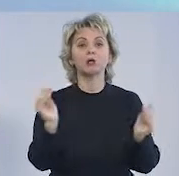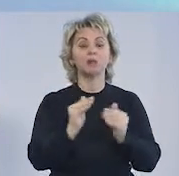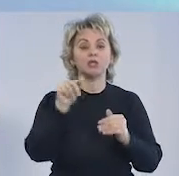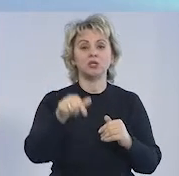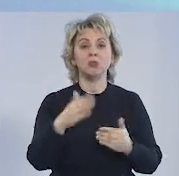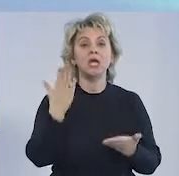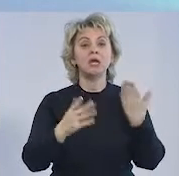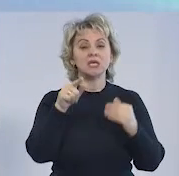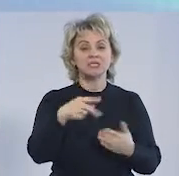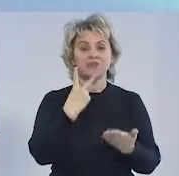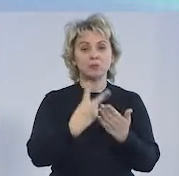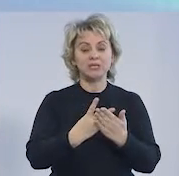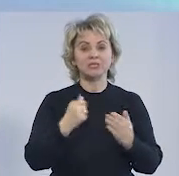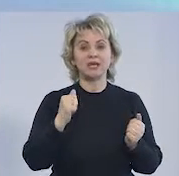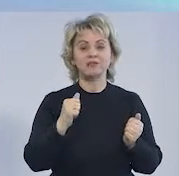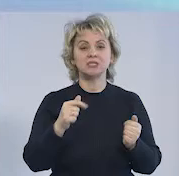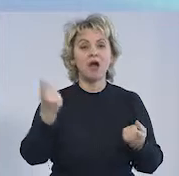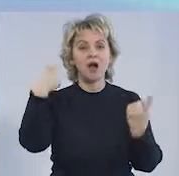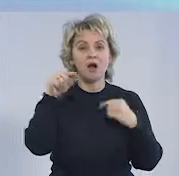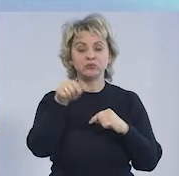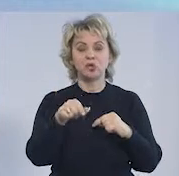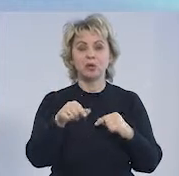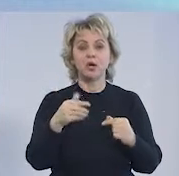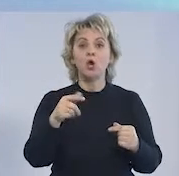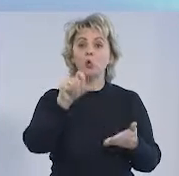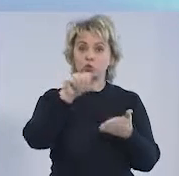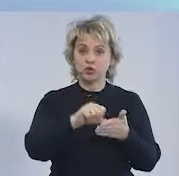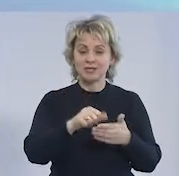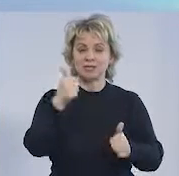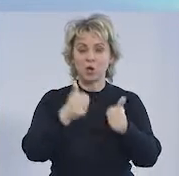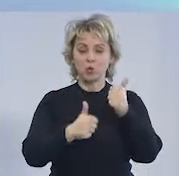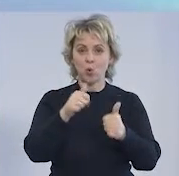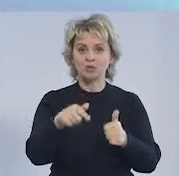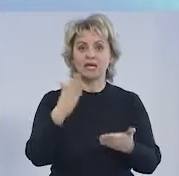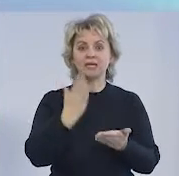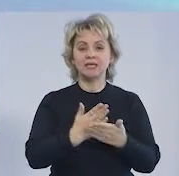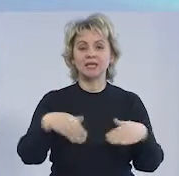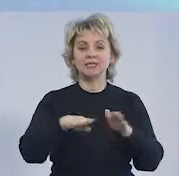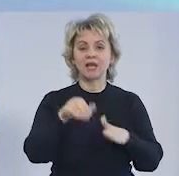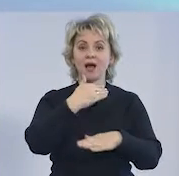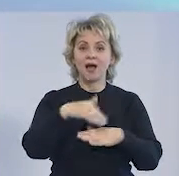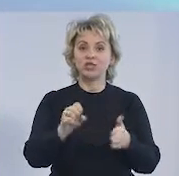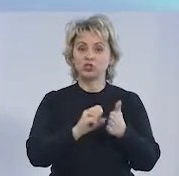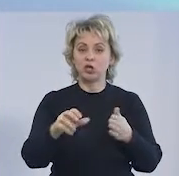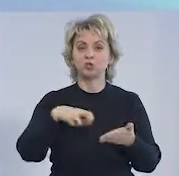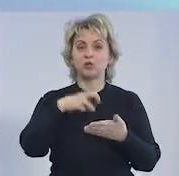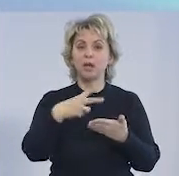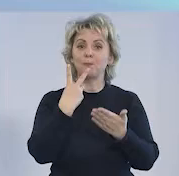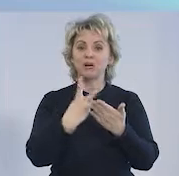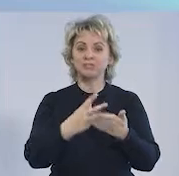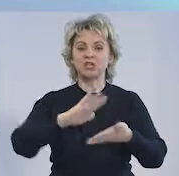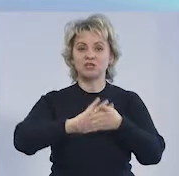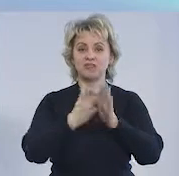минимум, если вы представите автором, участникам конкурса, есть там адрес электронной почты, опять же,